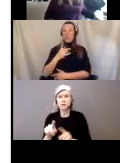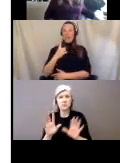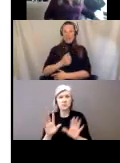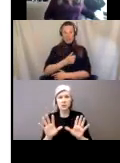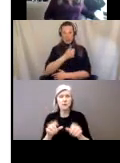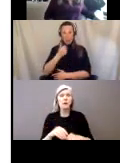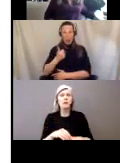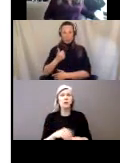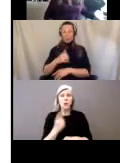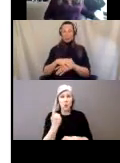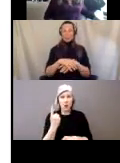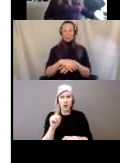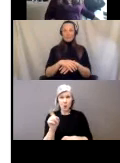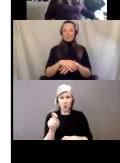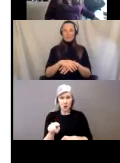Parmi les questions,